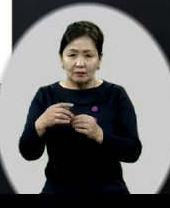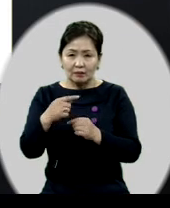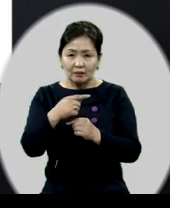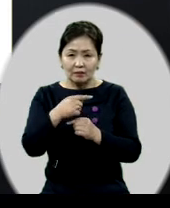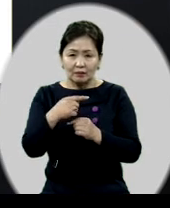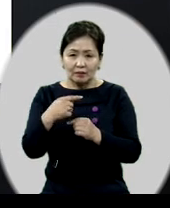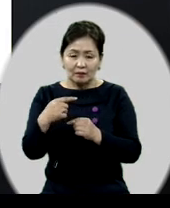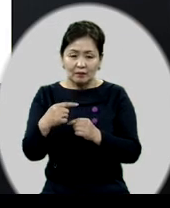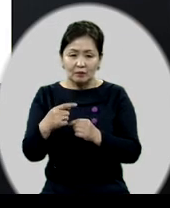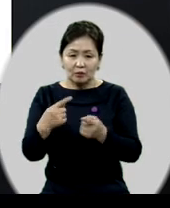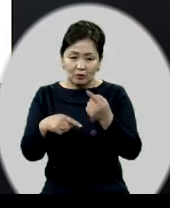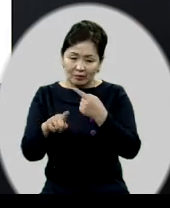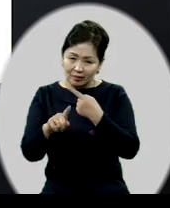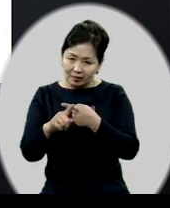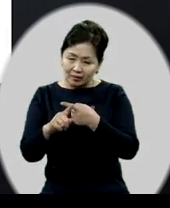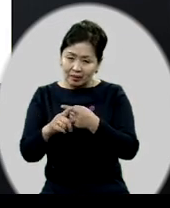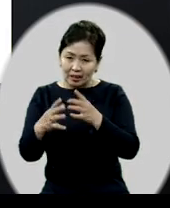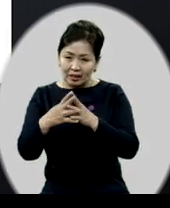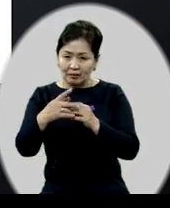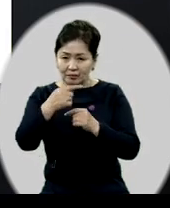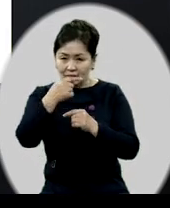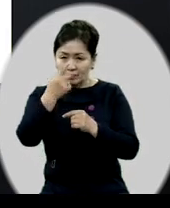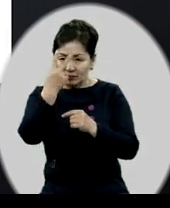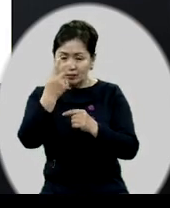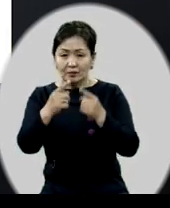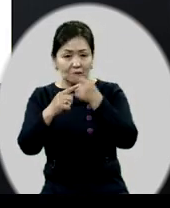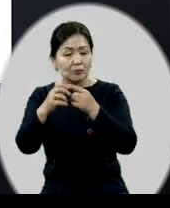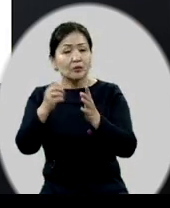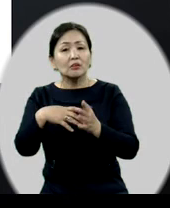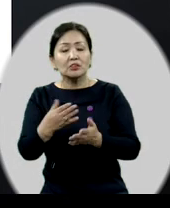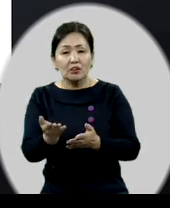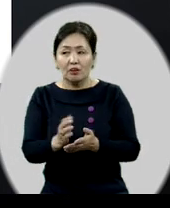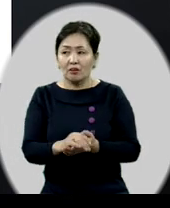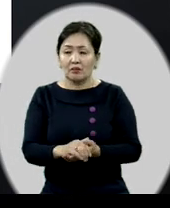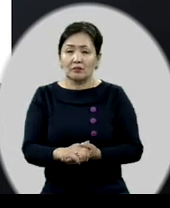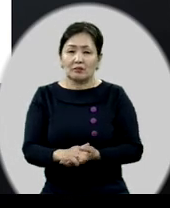Өнөө тул бид мөн адил 12-ыг нэмэх ёстой.